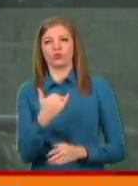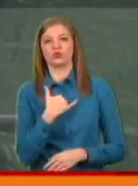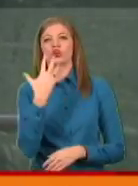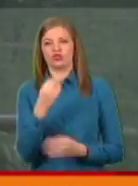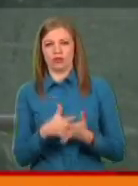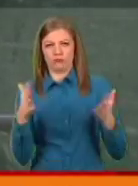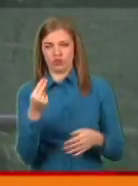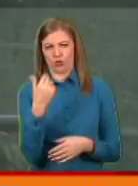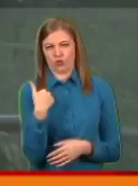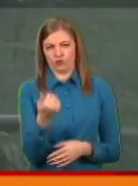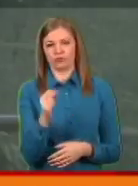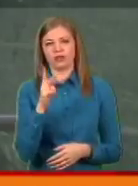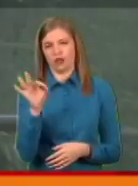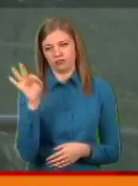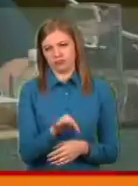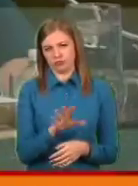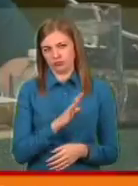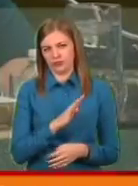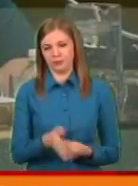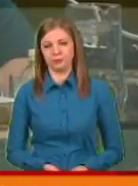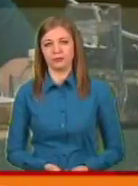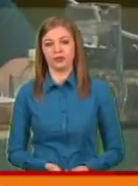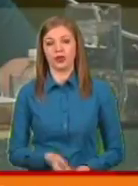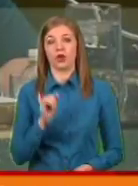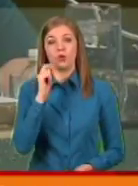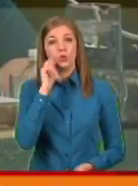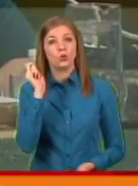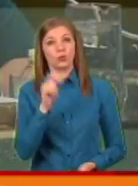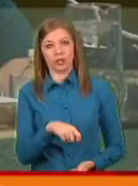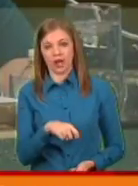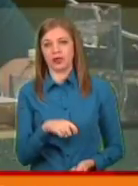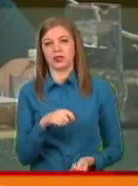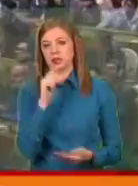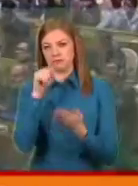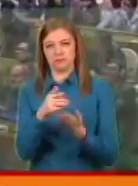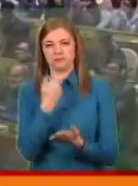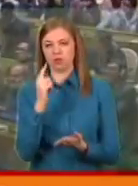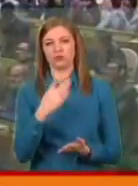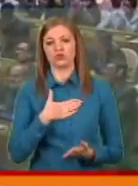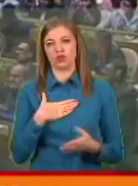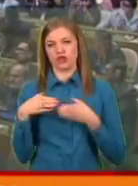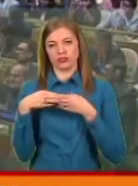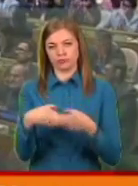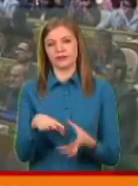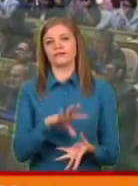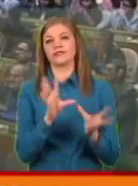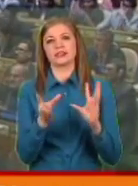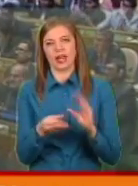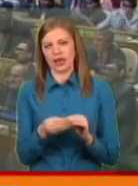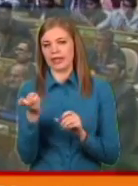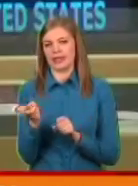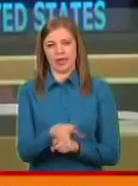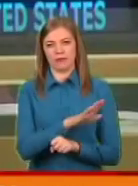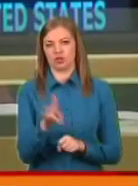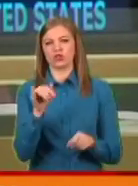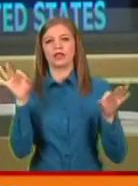іще більше грошей, як вони це часто роблять. Україна в немилість не втрапила, оскільки наша делегація взагалі не прийшла